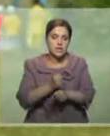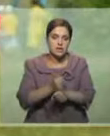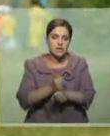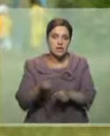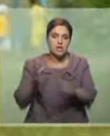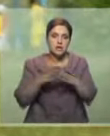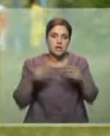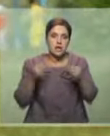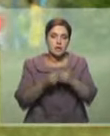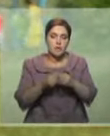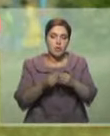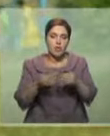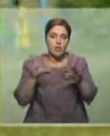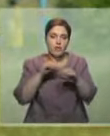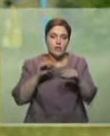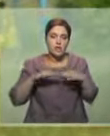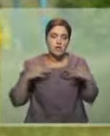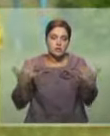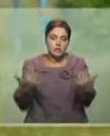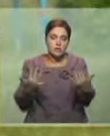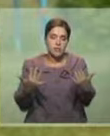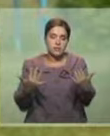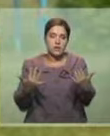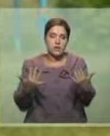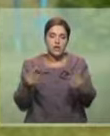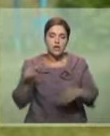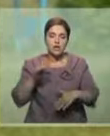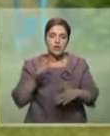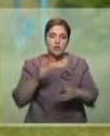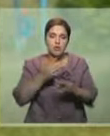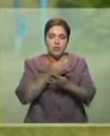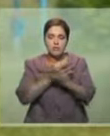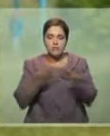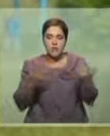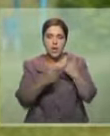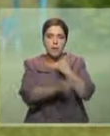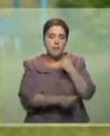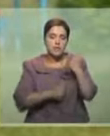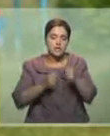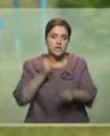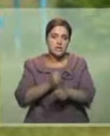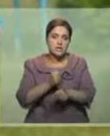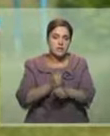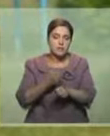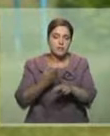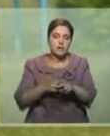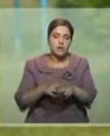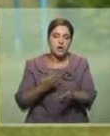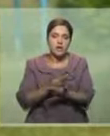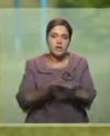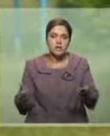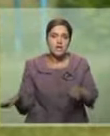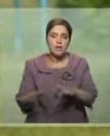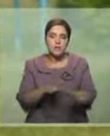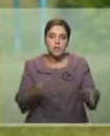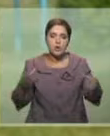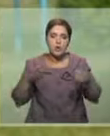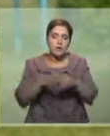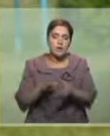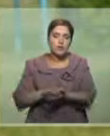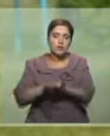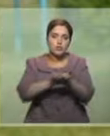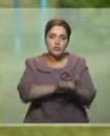семьей, садимся дружно, изготавливаем, допустим, из подручного материала, из лесного материала. Также мероприятия там командные, дружные,